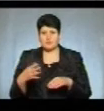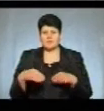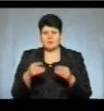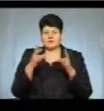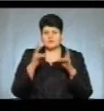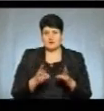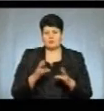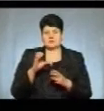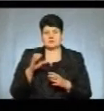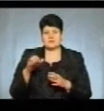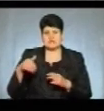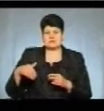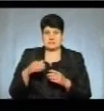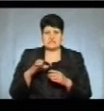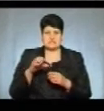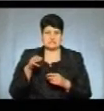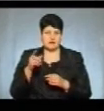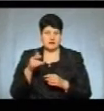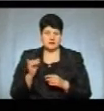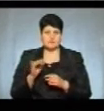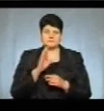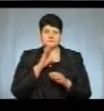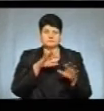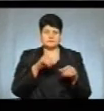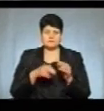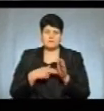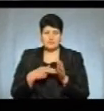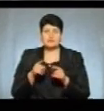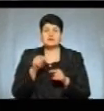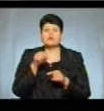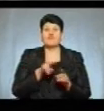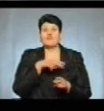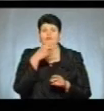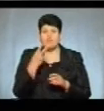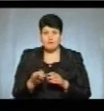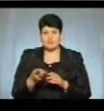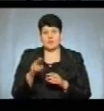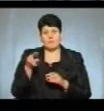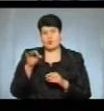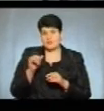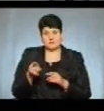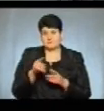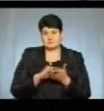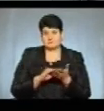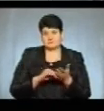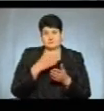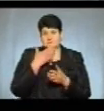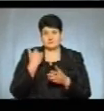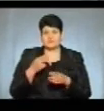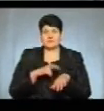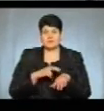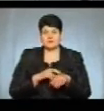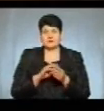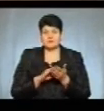травму стегна. Пасажирка знята з поїзда. Про те, що впала полиця, у документі не йдеться. Лікар Надії Сергій Гданський розповів,